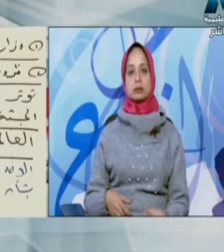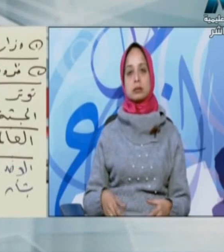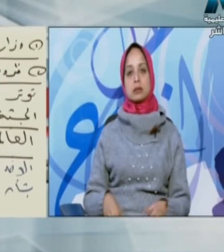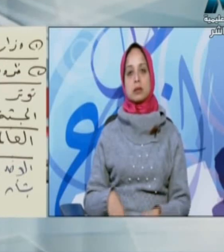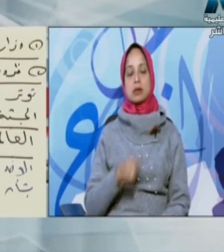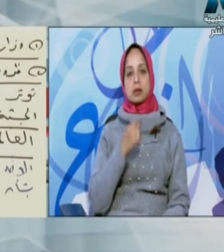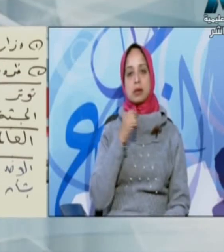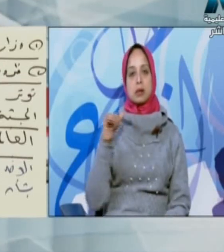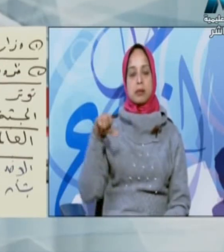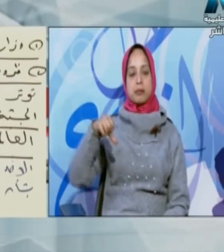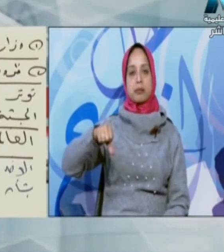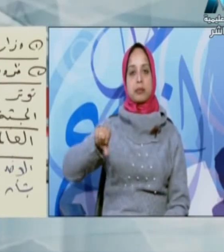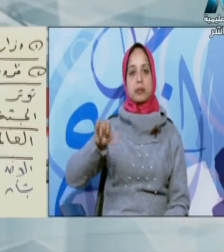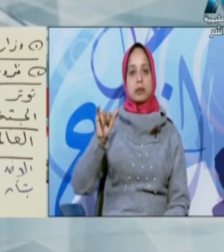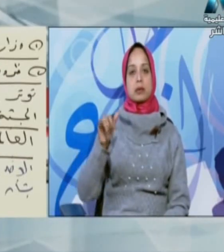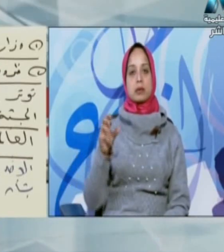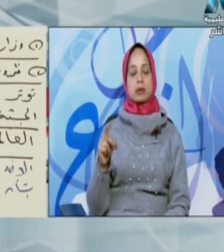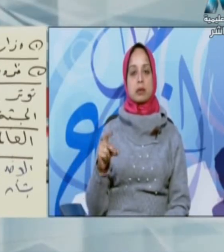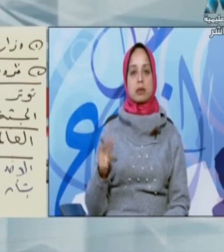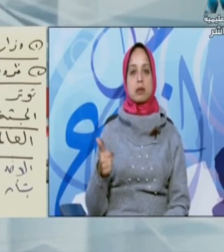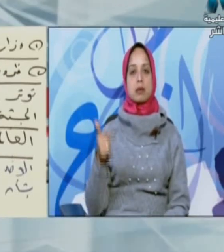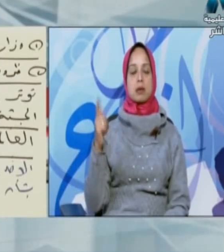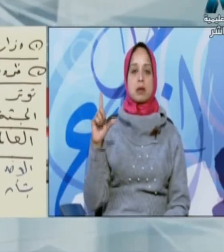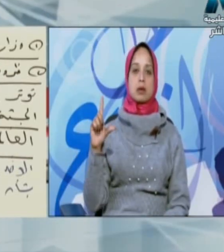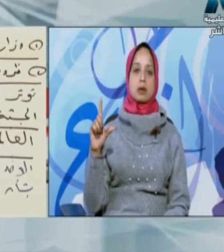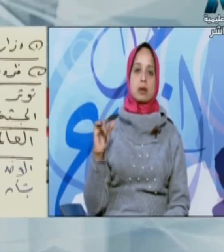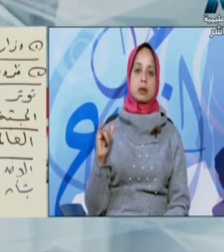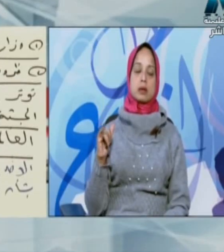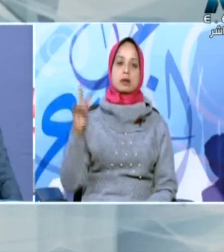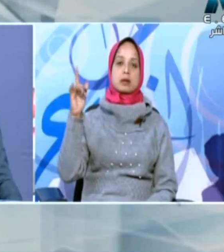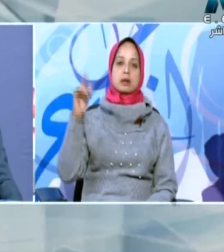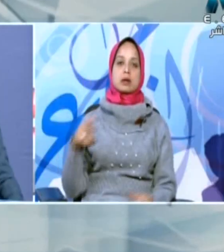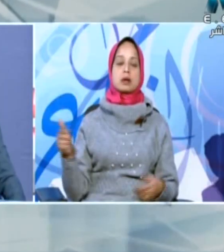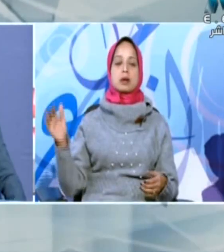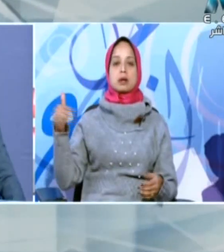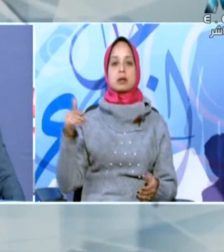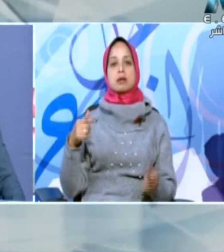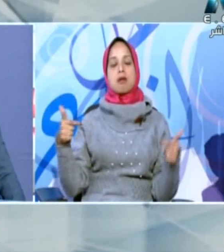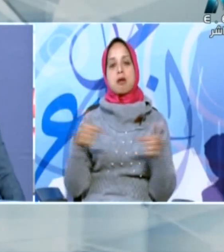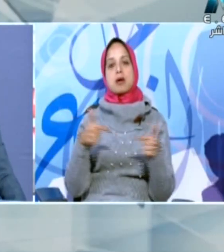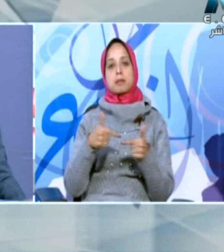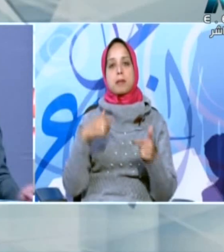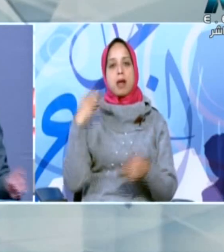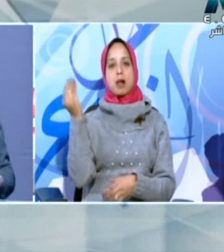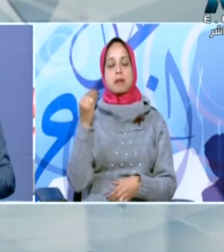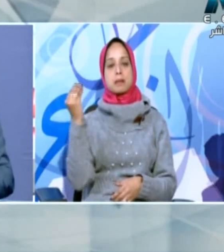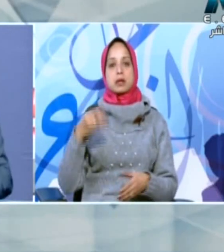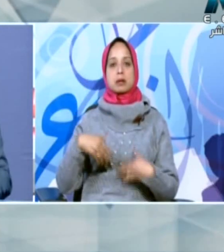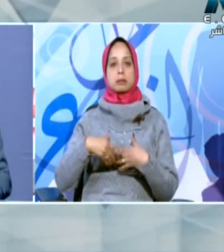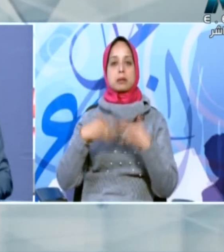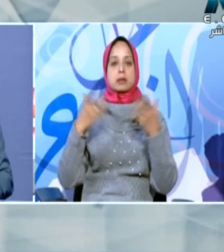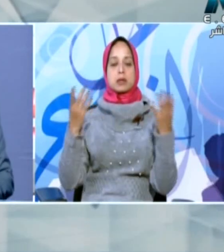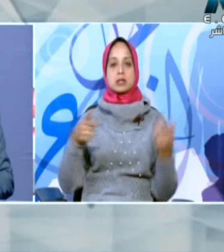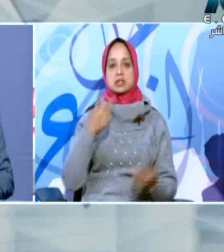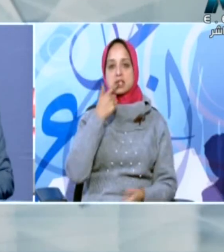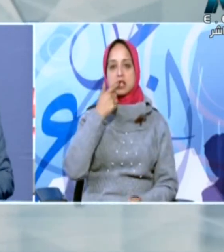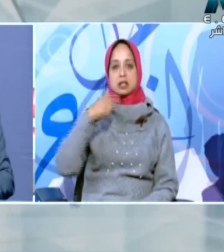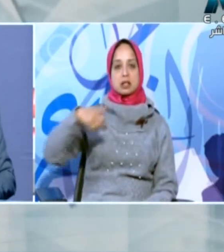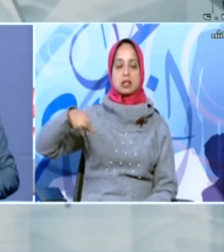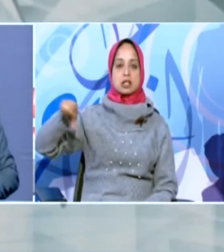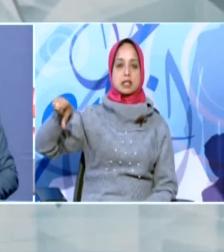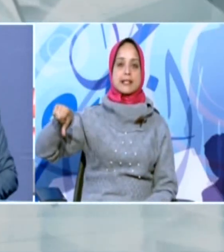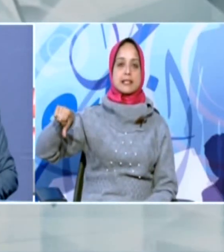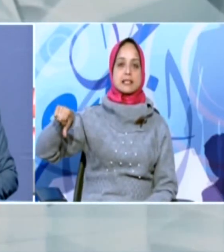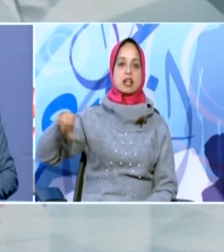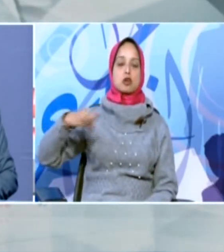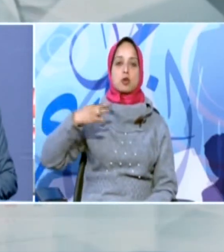تلبدت الأجواء العالمية منذ منتصف الثلاثينيات بغيوم حرب عالمية جديدة. ده حرب كبيرة. الحرب هتقوم إمتى؟ هتقوم سنة 39. هتقوم